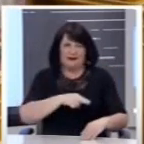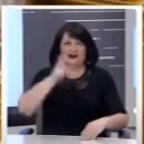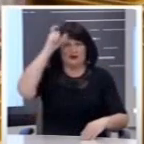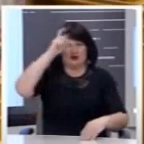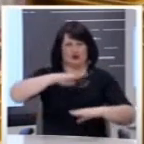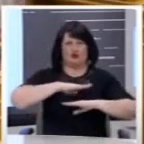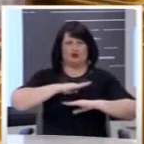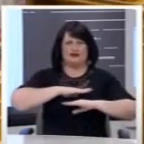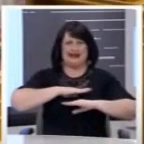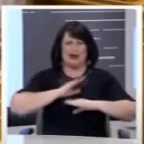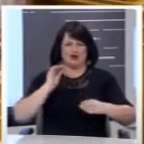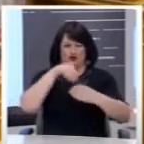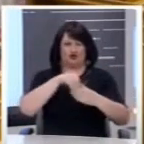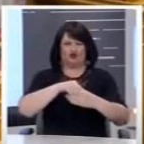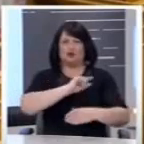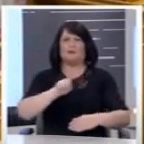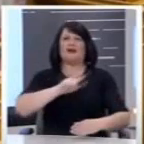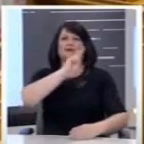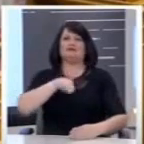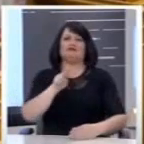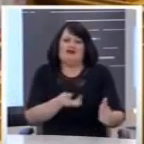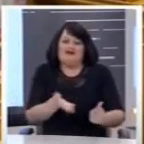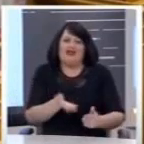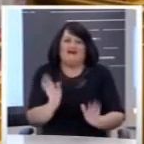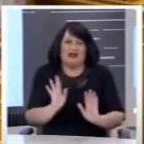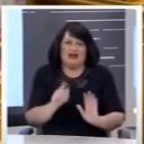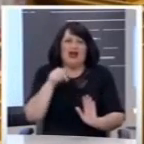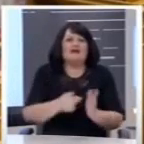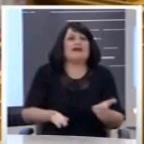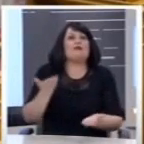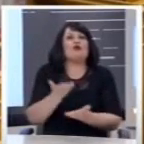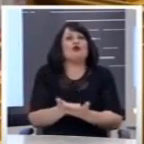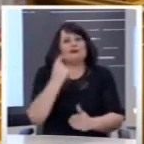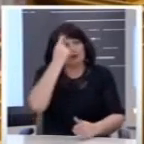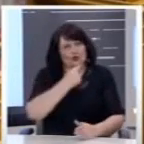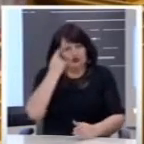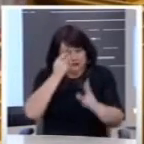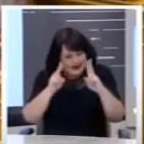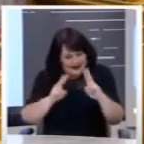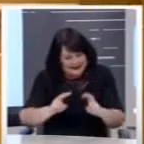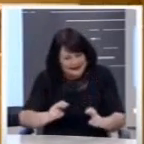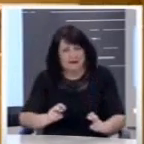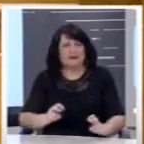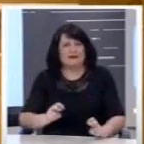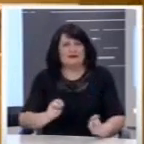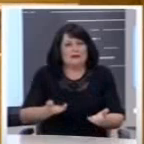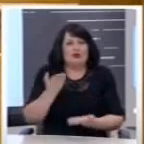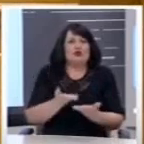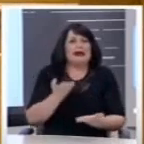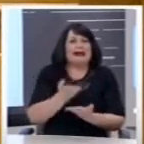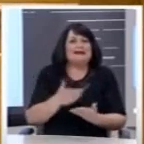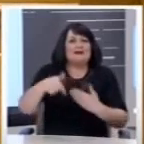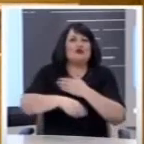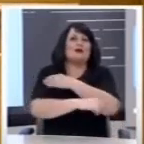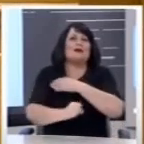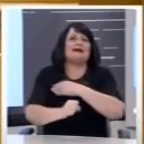τουρκικών στρατευμάτων, την οποία πρόταση επεξεργάστηκε και προσωπικά κατόπιν με τις προτάσεις της Κύπρου και της δικές μας ο